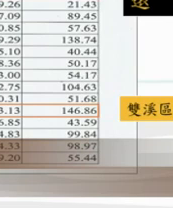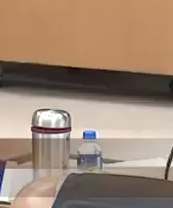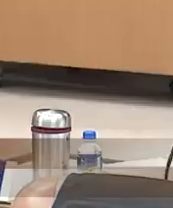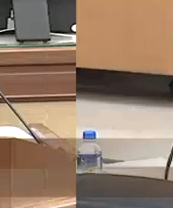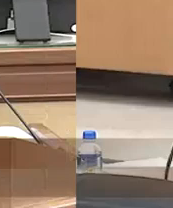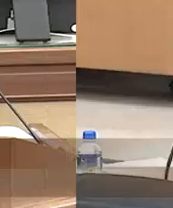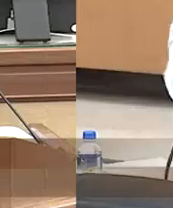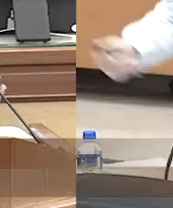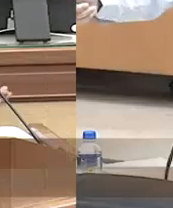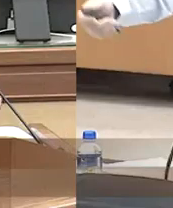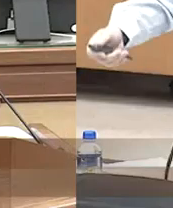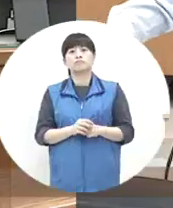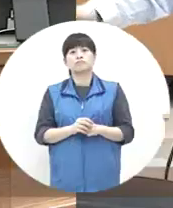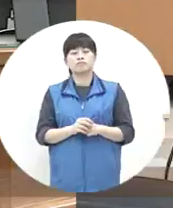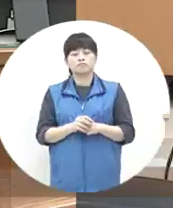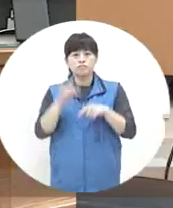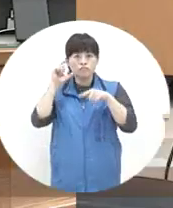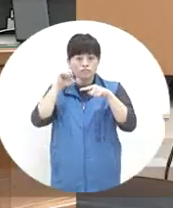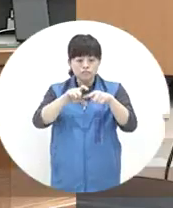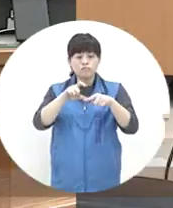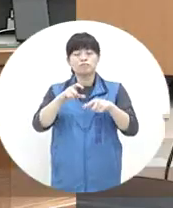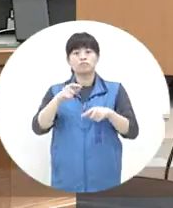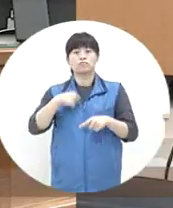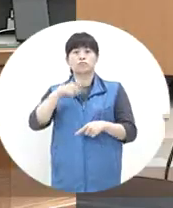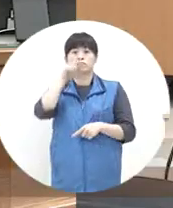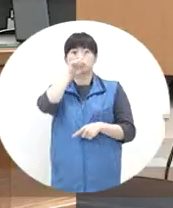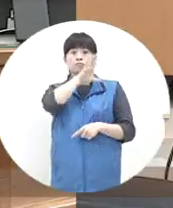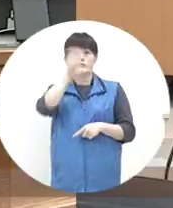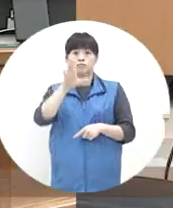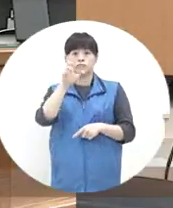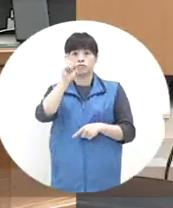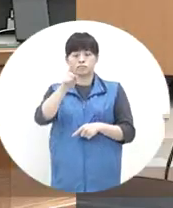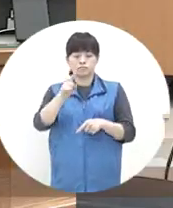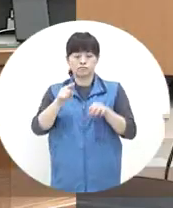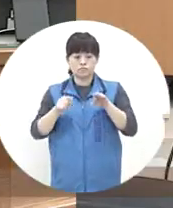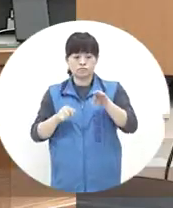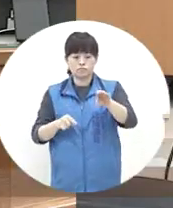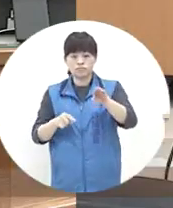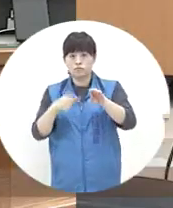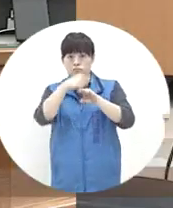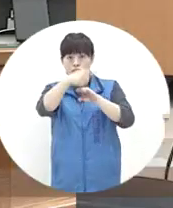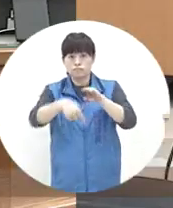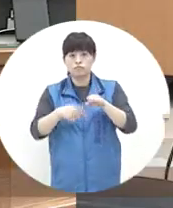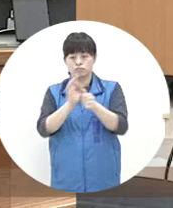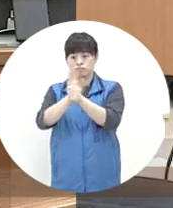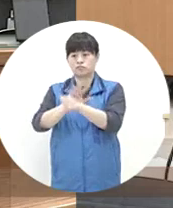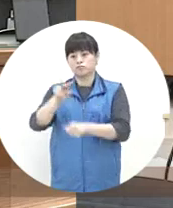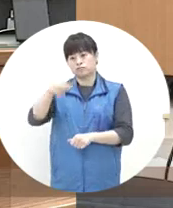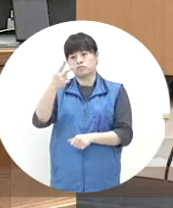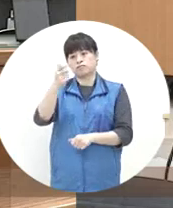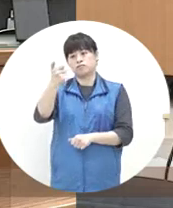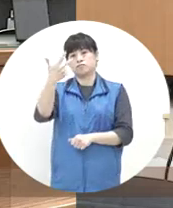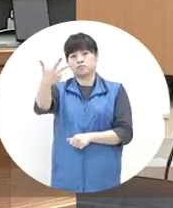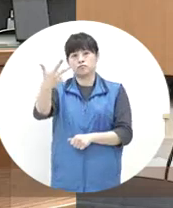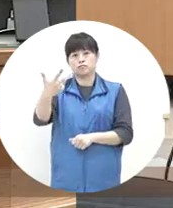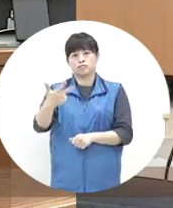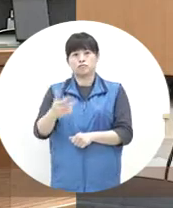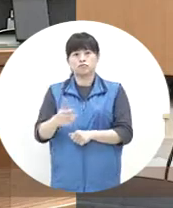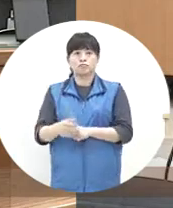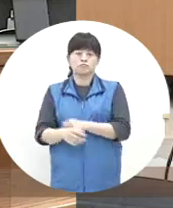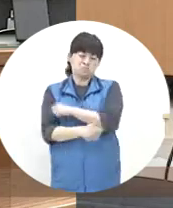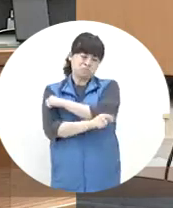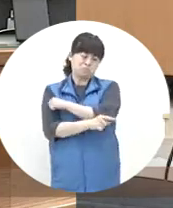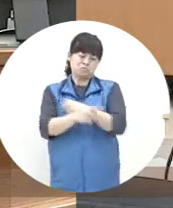的人口除出来啊，我们莺歌一个班次的公车必须得要服务257人。哦，倒数第二名，我们莺歌